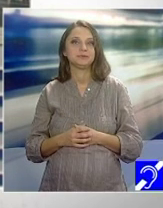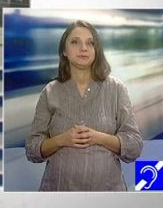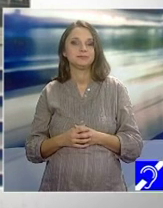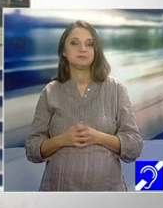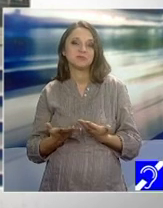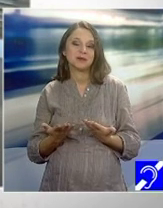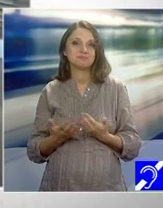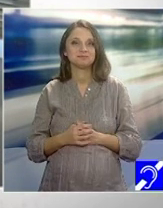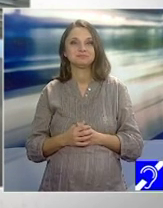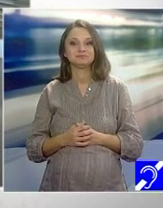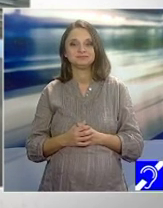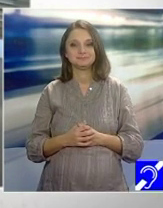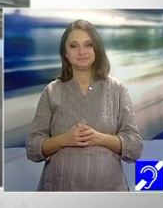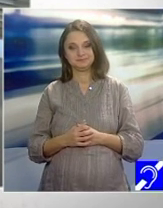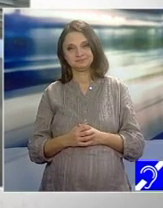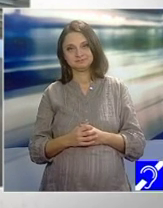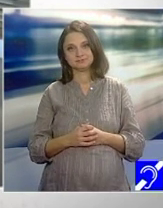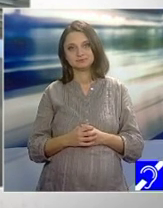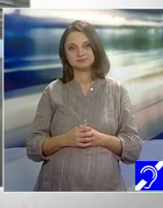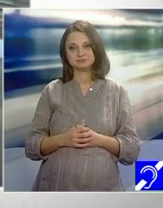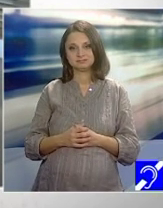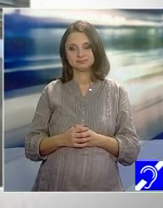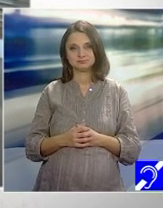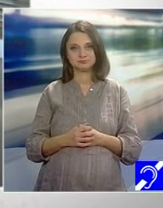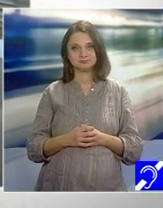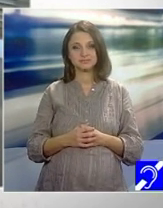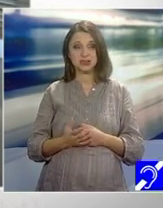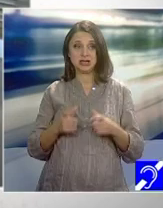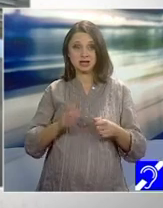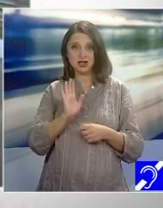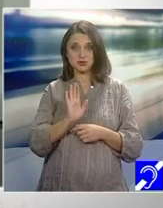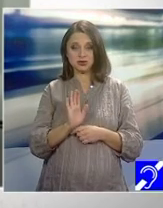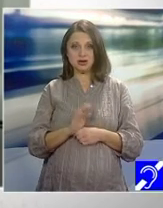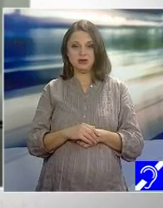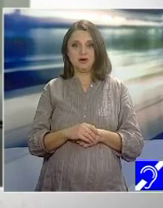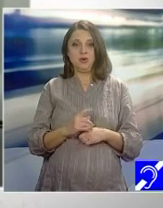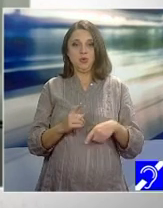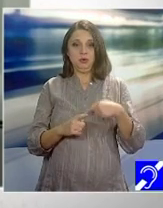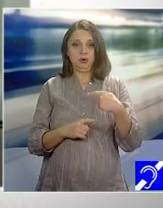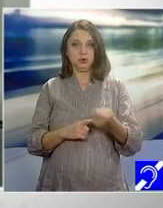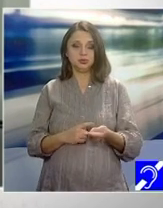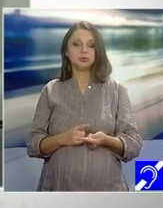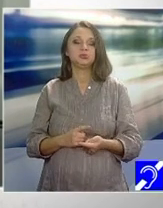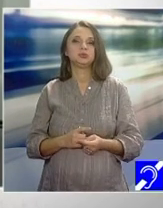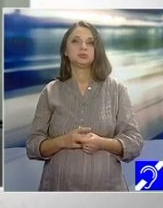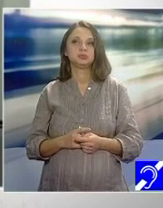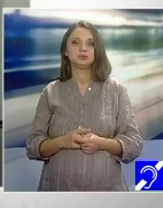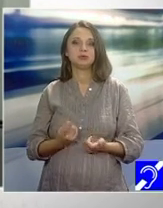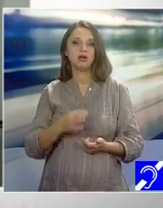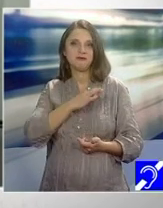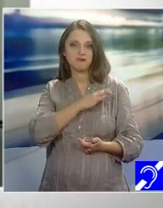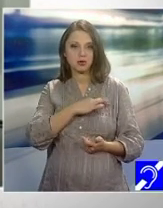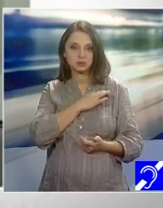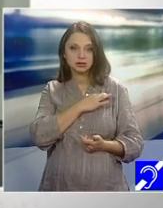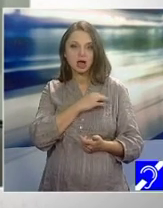și cam așa. Așadar, în cazul tău, în urma unui traseu educațional la care înțeleg că